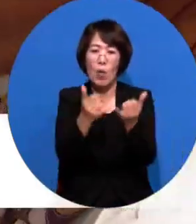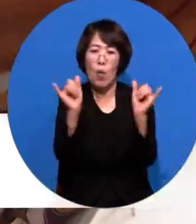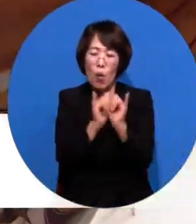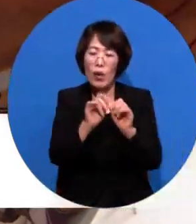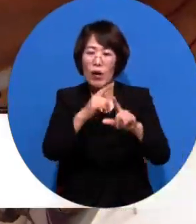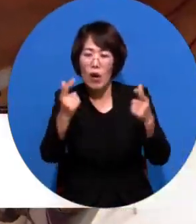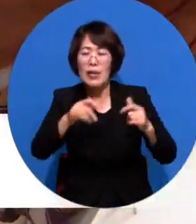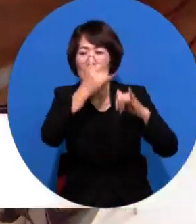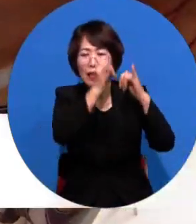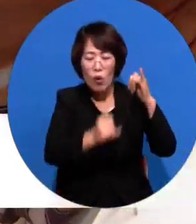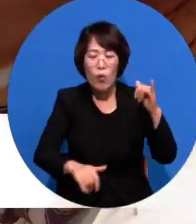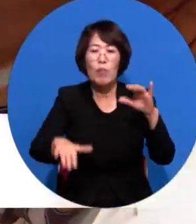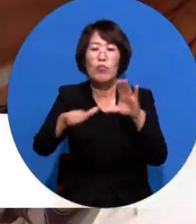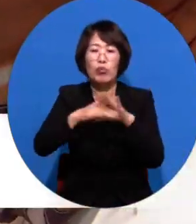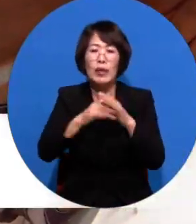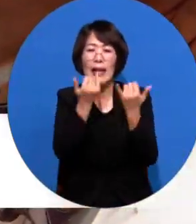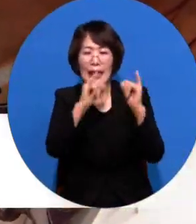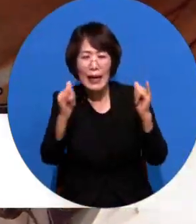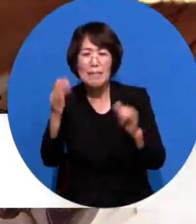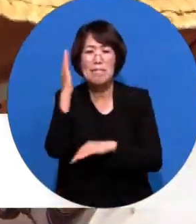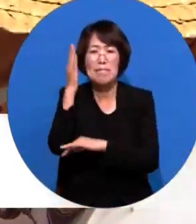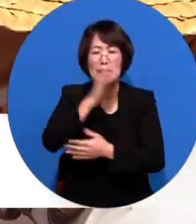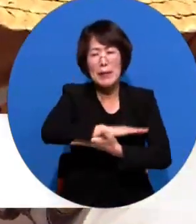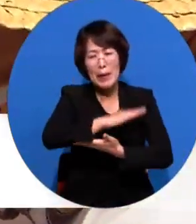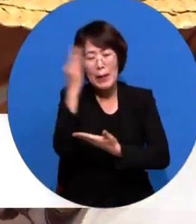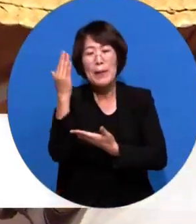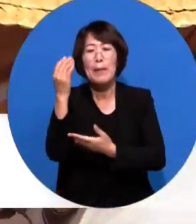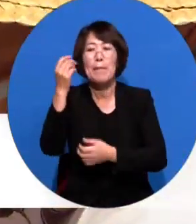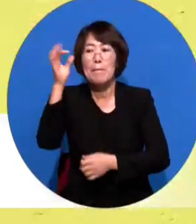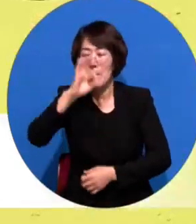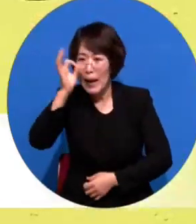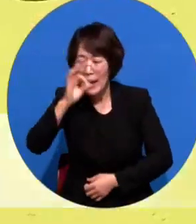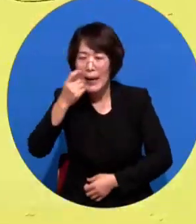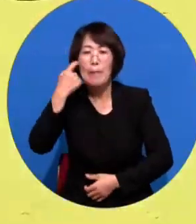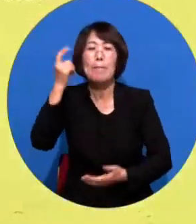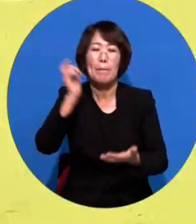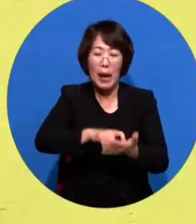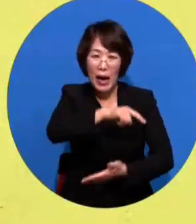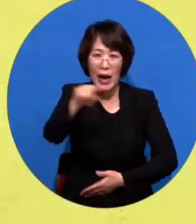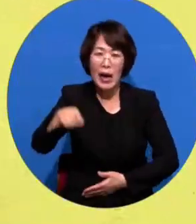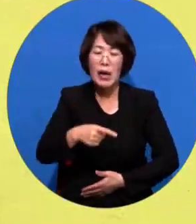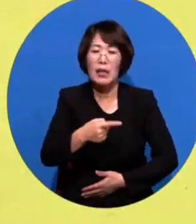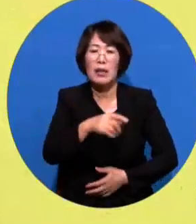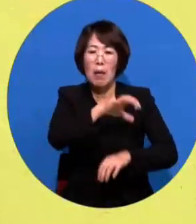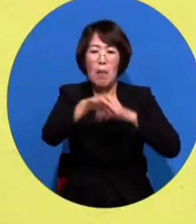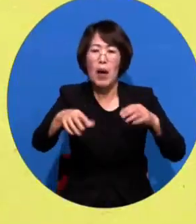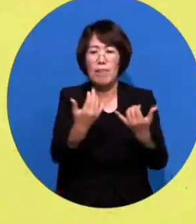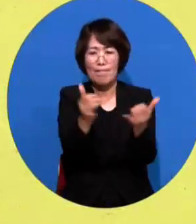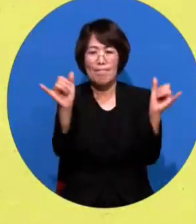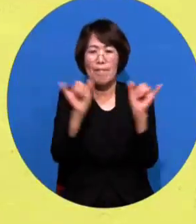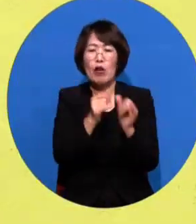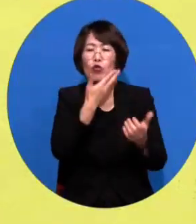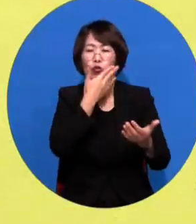마을의 역사와 문화 사람의 이야기를 발굴하고 공유해서 마을 공동체 중요성을 되새기기 위해 마련됐습니다